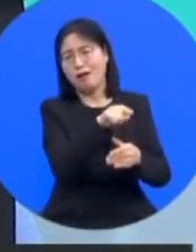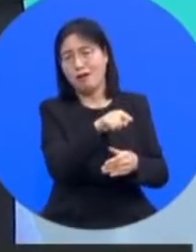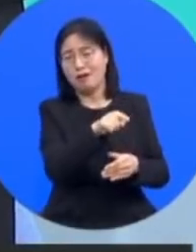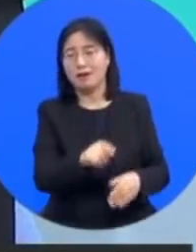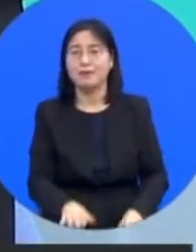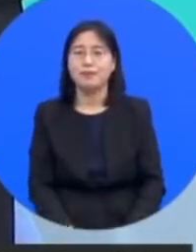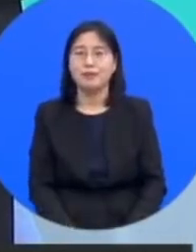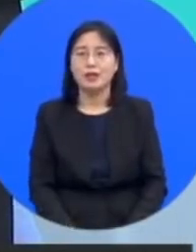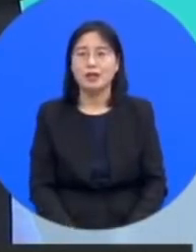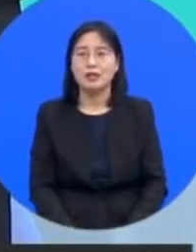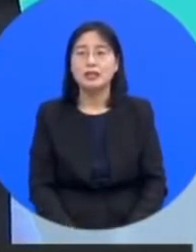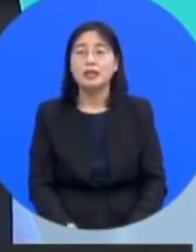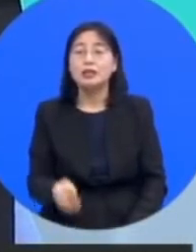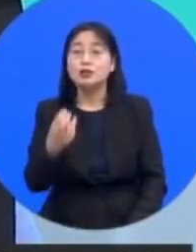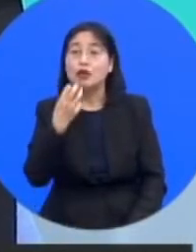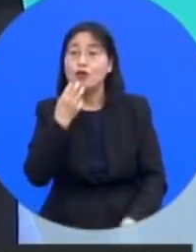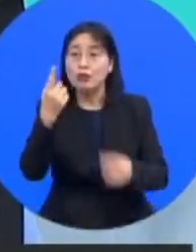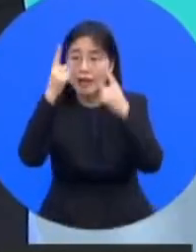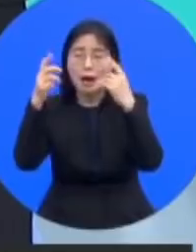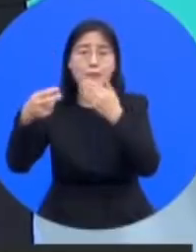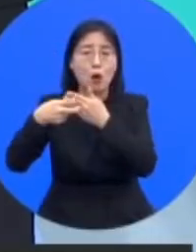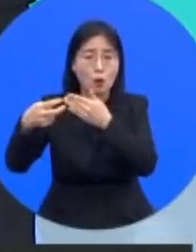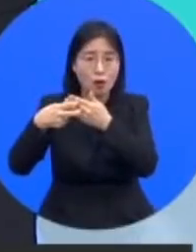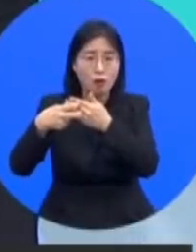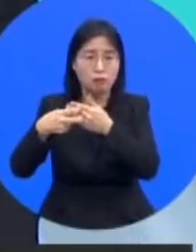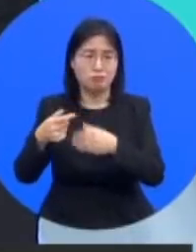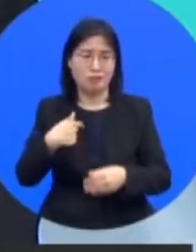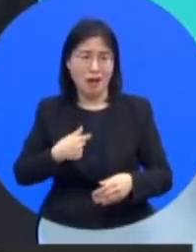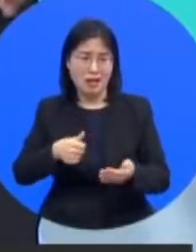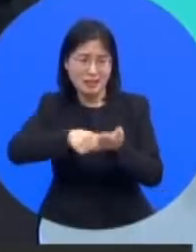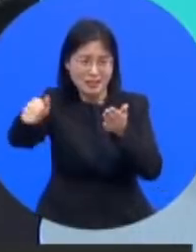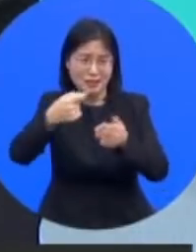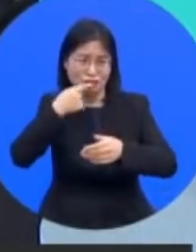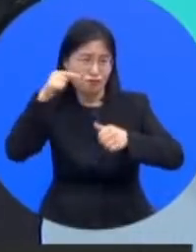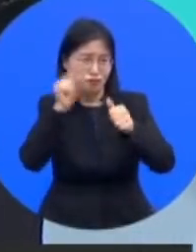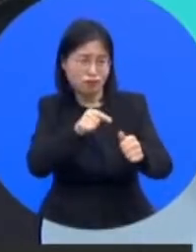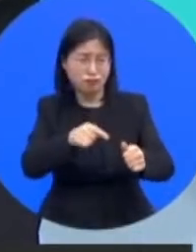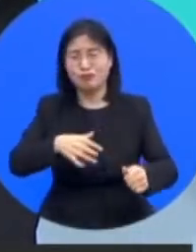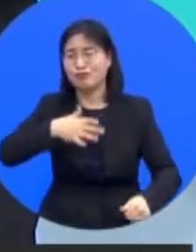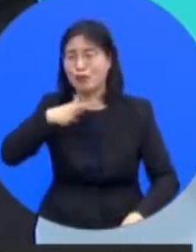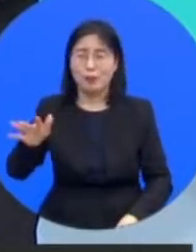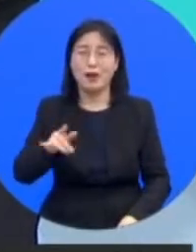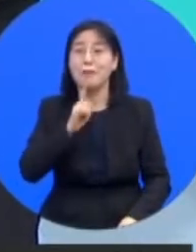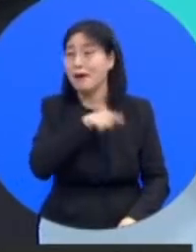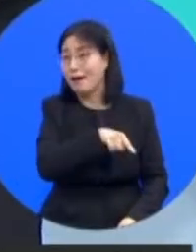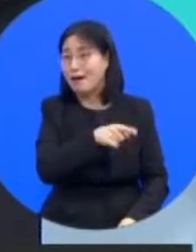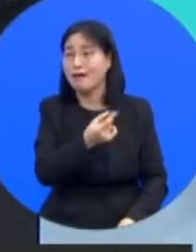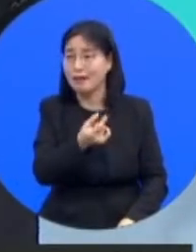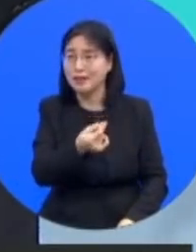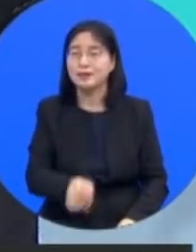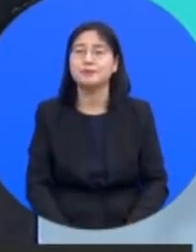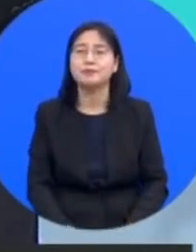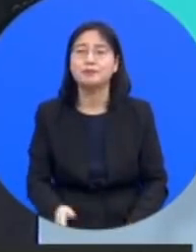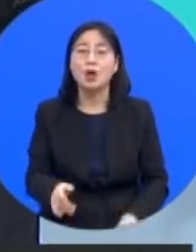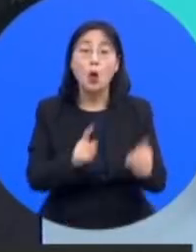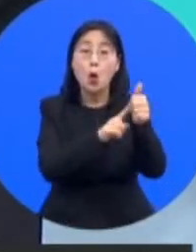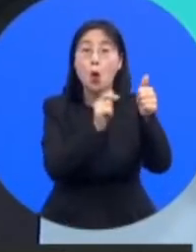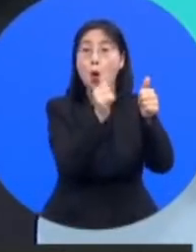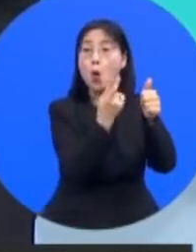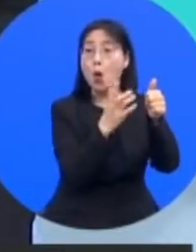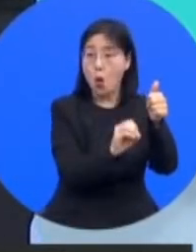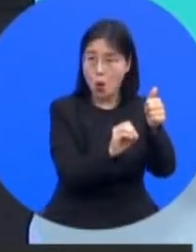현재 김현수 서울대 병원장 은 나는 지시한 적이 절대 없다 라고 의혹을 부인하고 있습니다 그리고 홍 부총리는